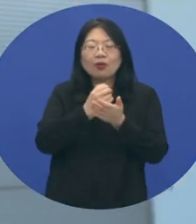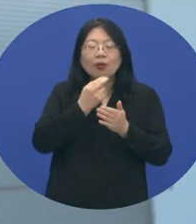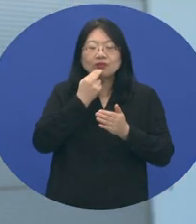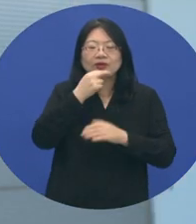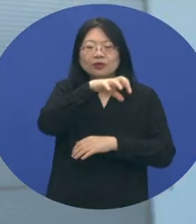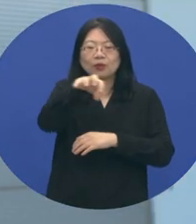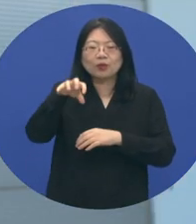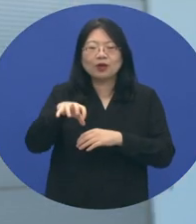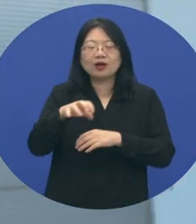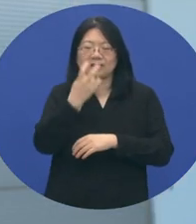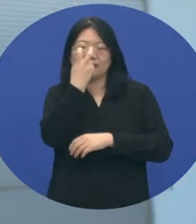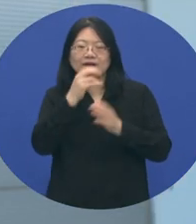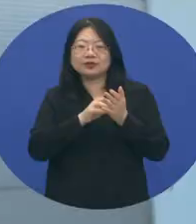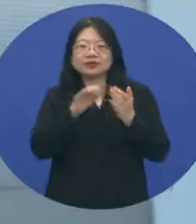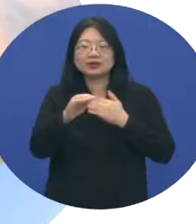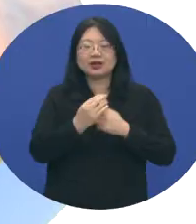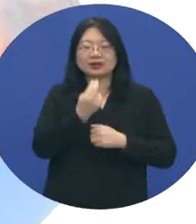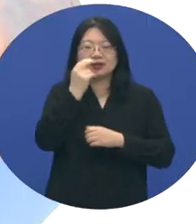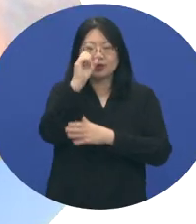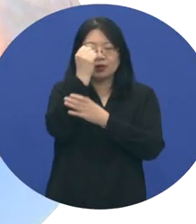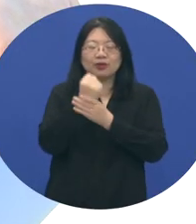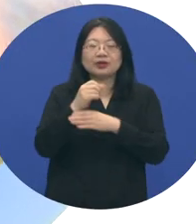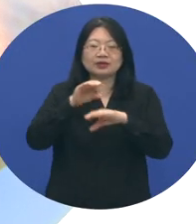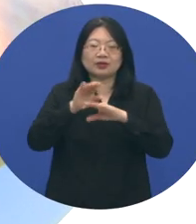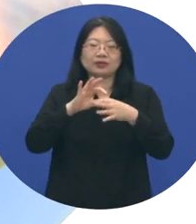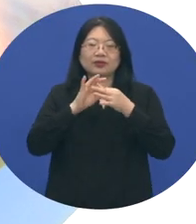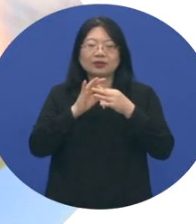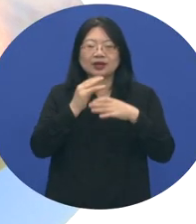집중 점검하고 대기오염 이동 측정 차량을 통해